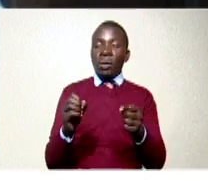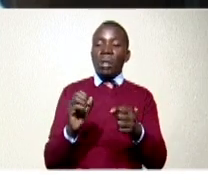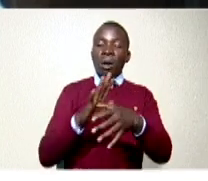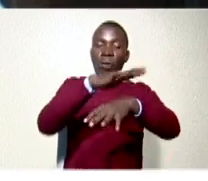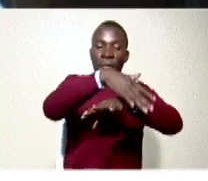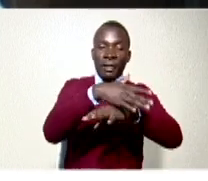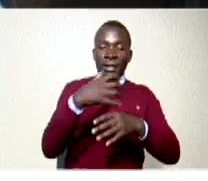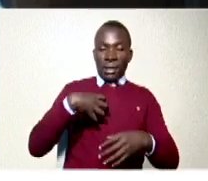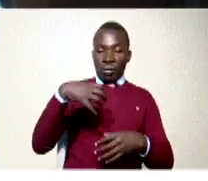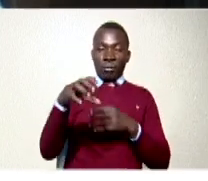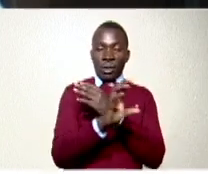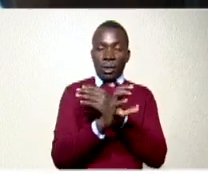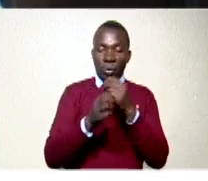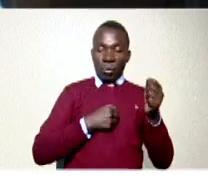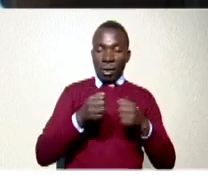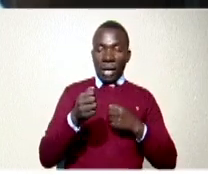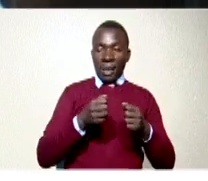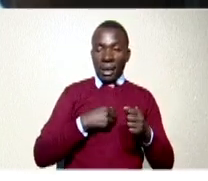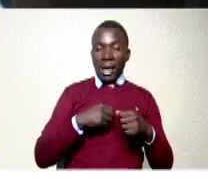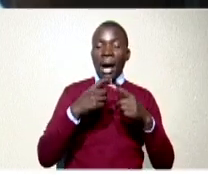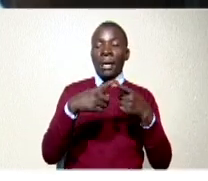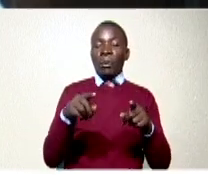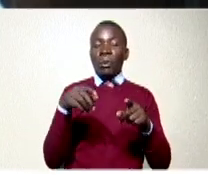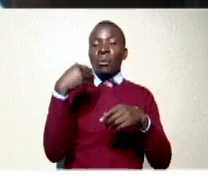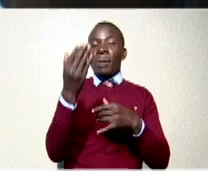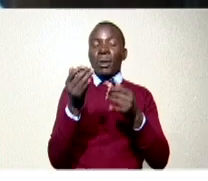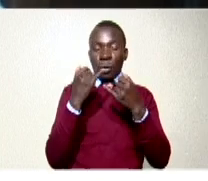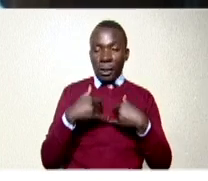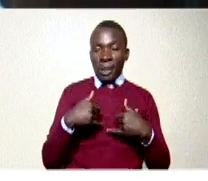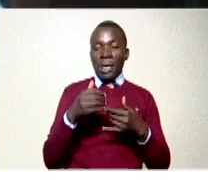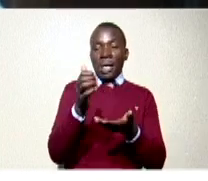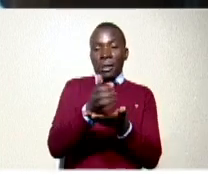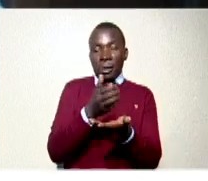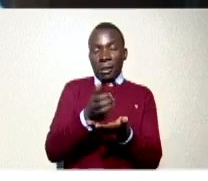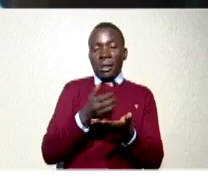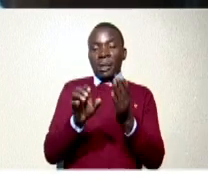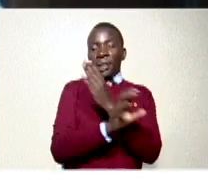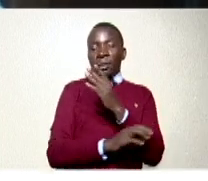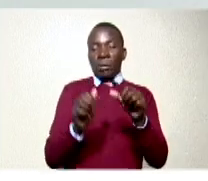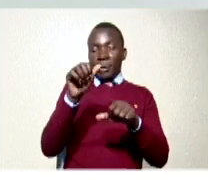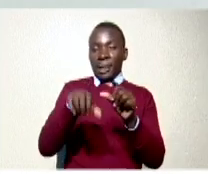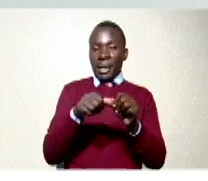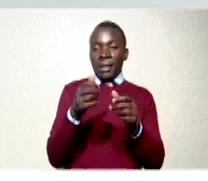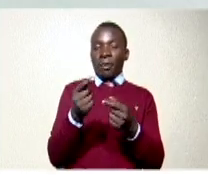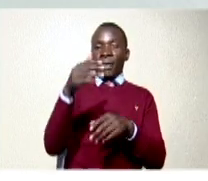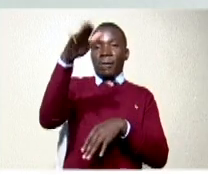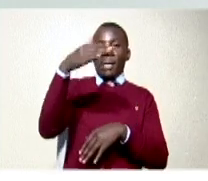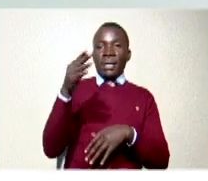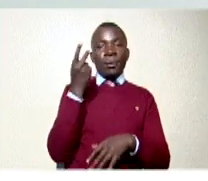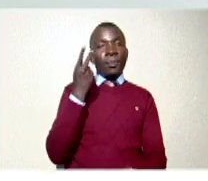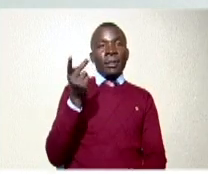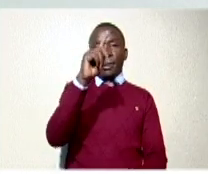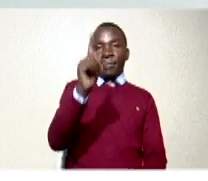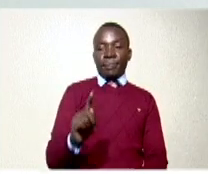bw'u Rwanda, ariko munatubwira ubwizigame bw'igihugu mu bijyanye n'amadovize ubwo bwaba buhagaze gute? So ubwizigame kama ariho